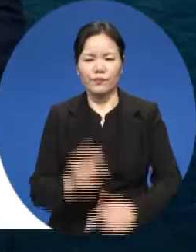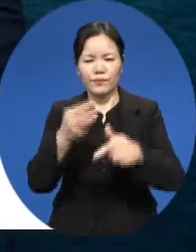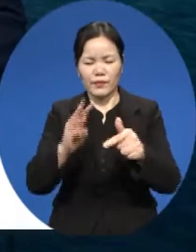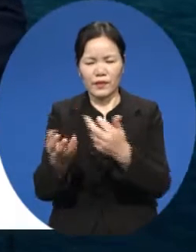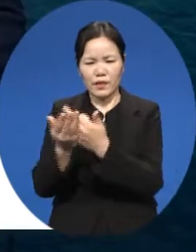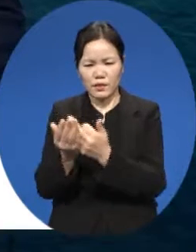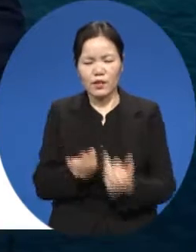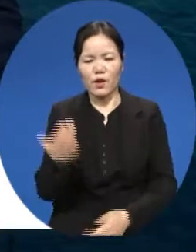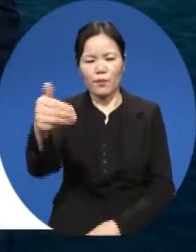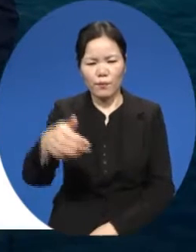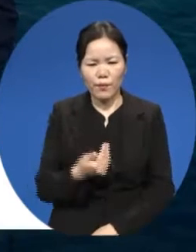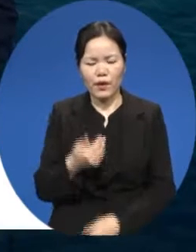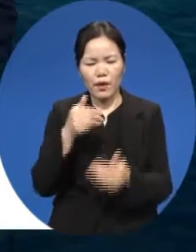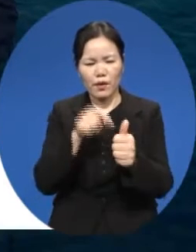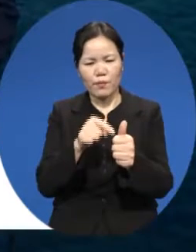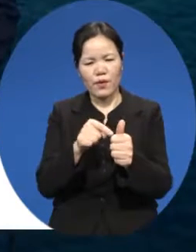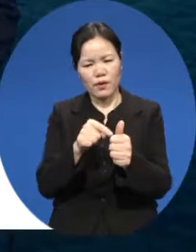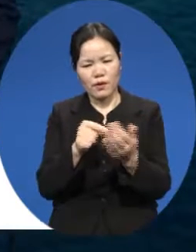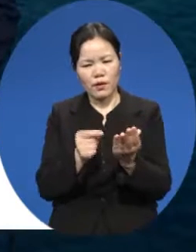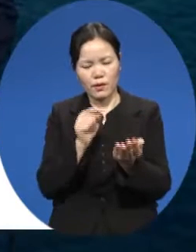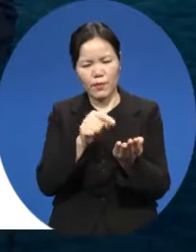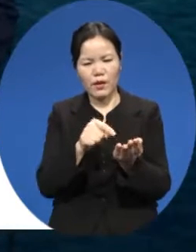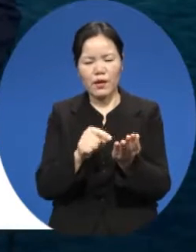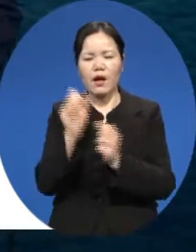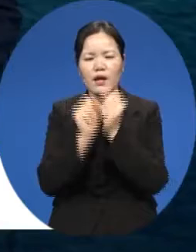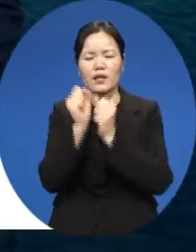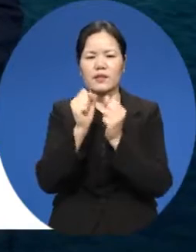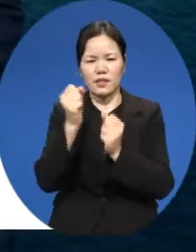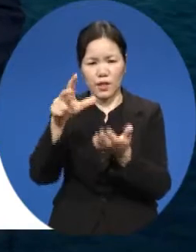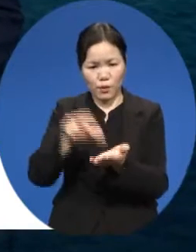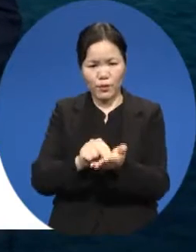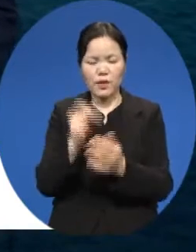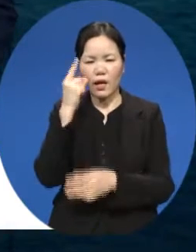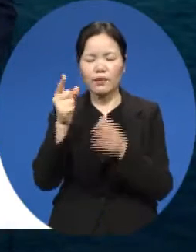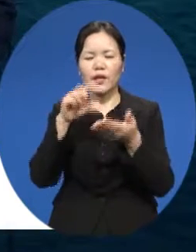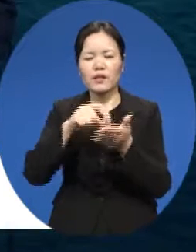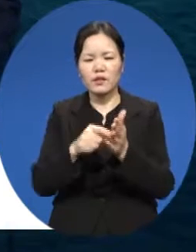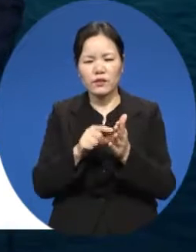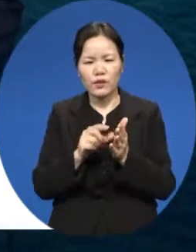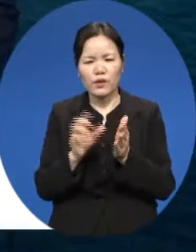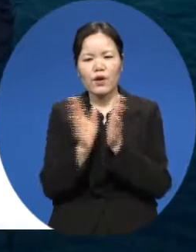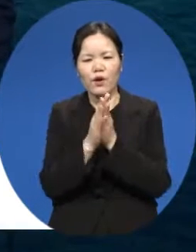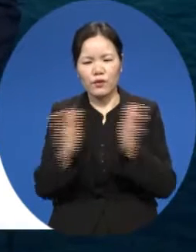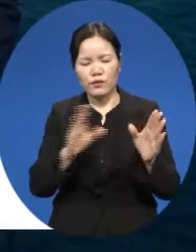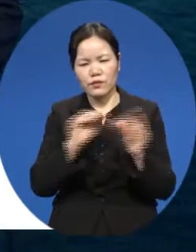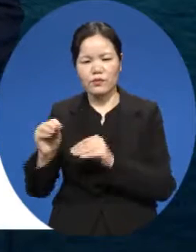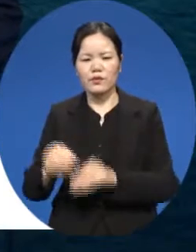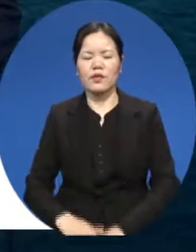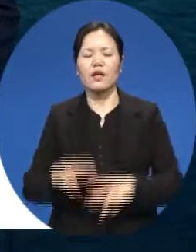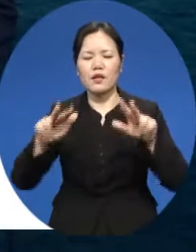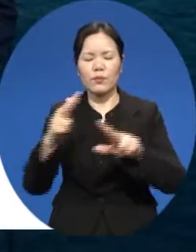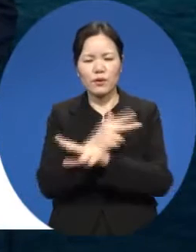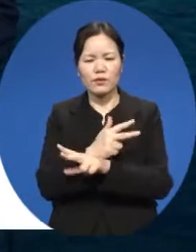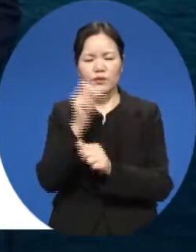인천과 제주 뱃길을 운항하는 카페리 비욘드 트러스토가 엔진 결함으로 한 달 가까이 멈춰선 상태인데요. 이번 주에